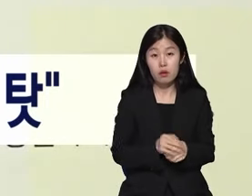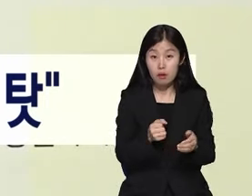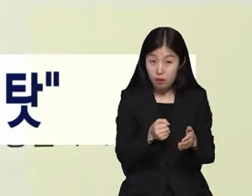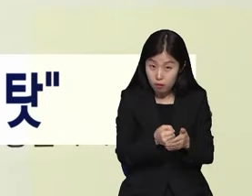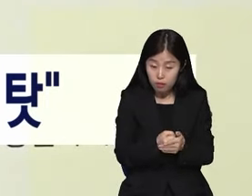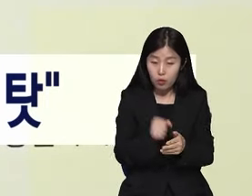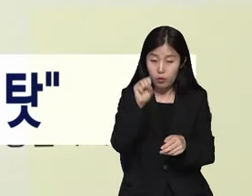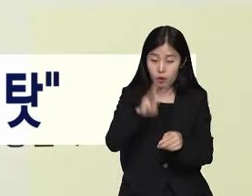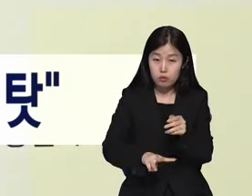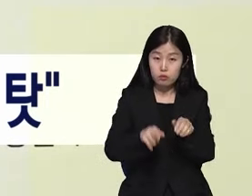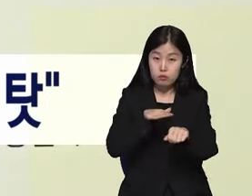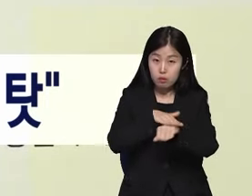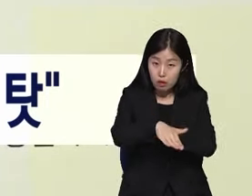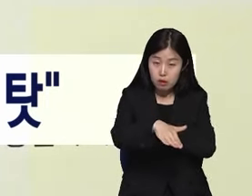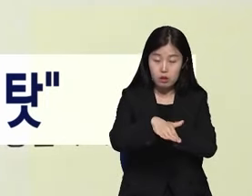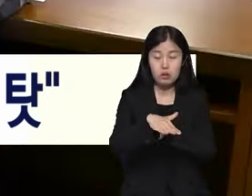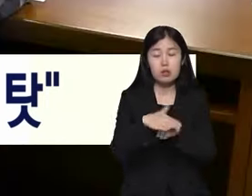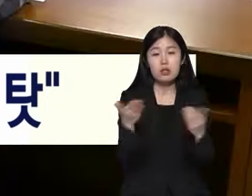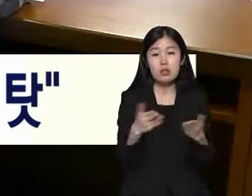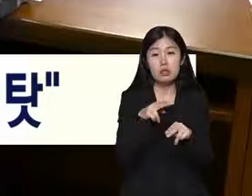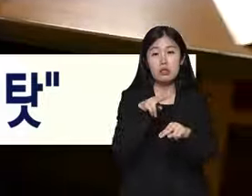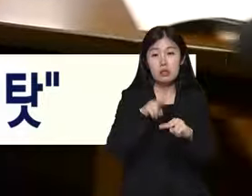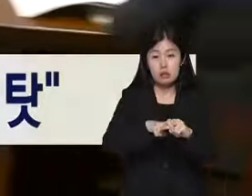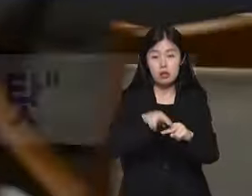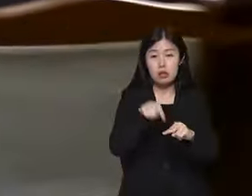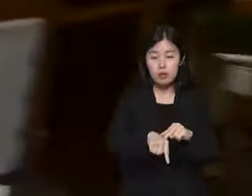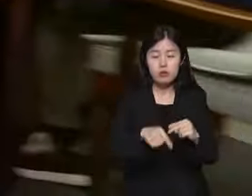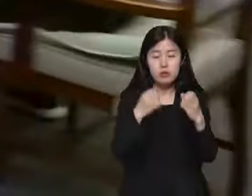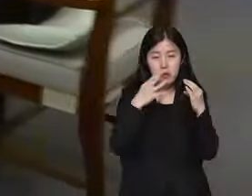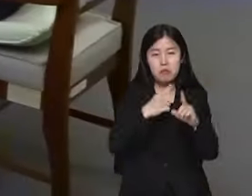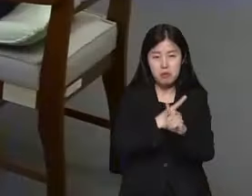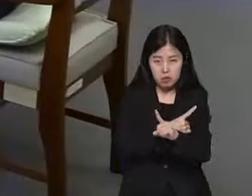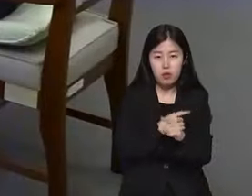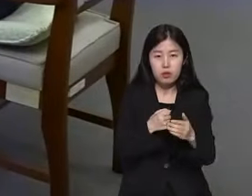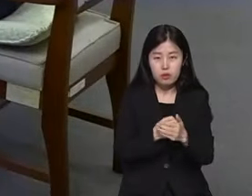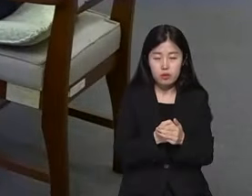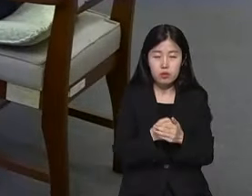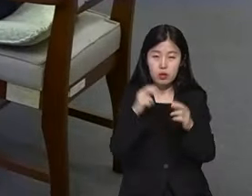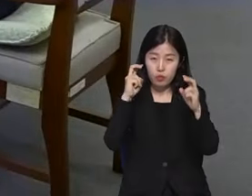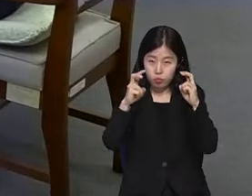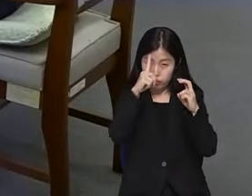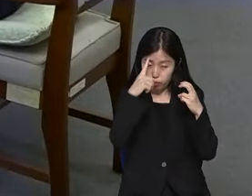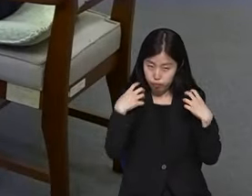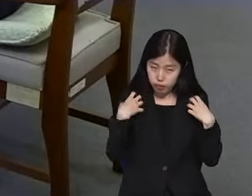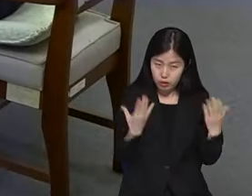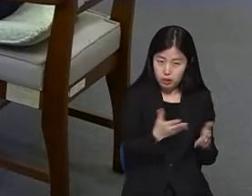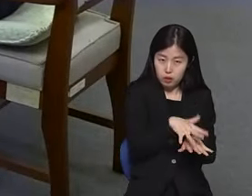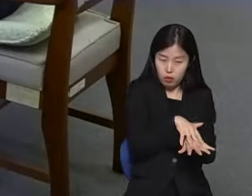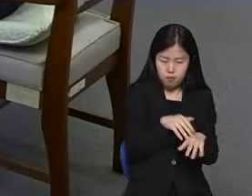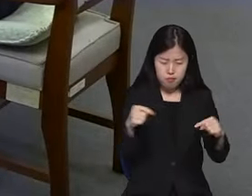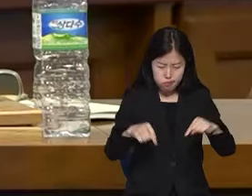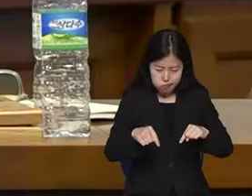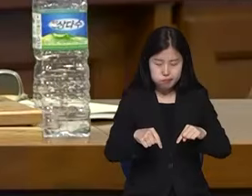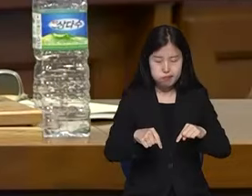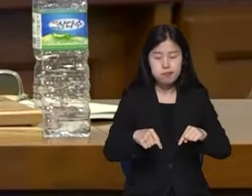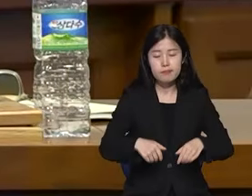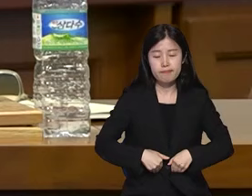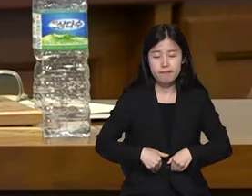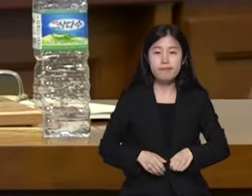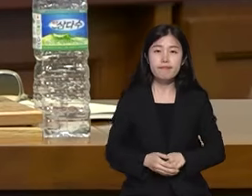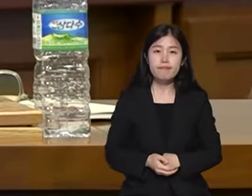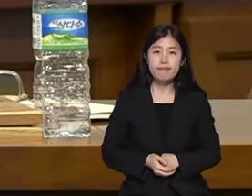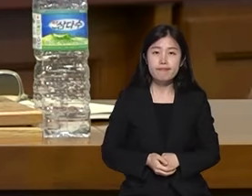출연으로 광주형 일자리는 전환기에 들어섰다며 노사민정이 새롭게 2기 광주형 일자리 기획에 나서야 한다고